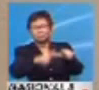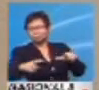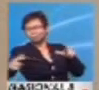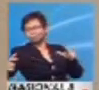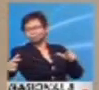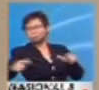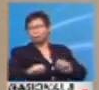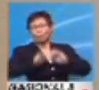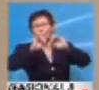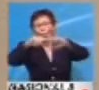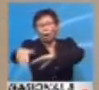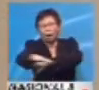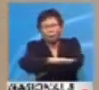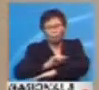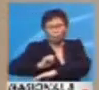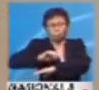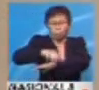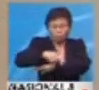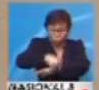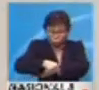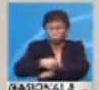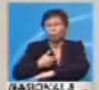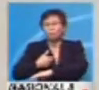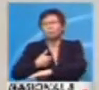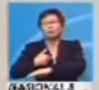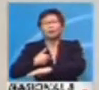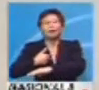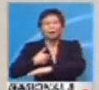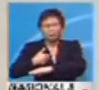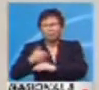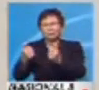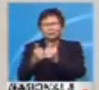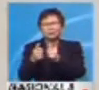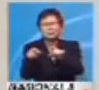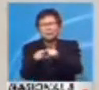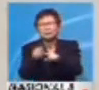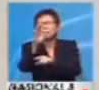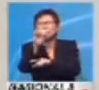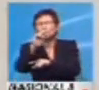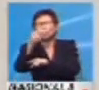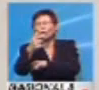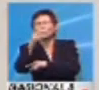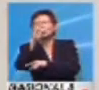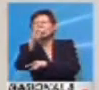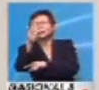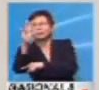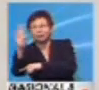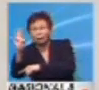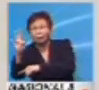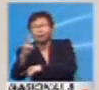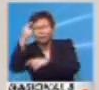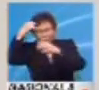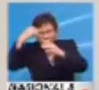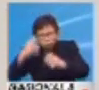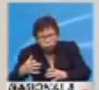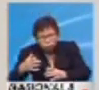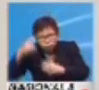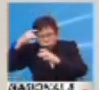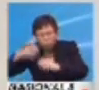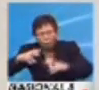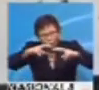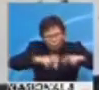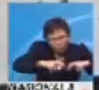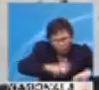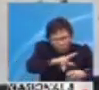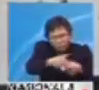terdampar di pesisiran resmi ini ia disahkan konsisten dengan pesawat jenis Boeing triple 7 keputusan itu dicapai hasil analisis